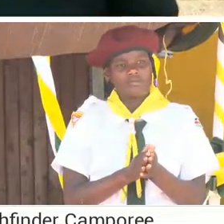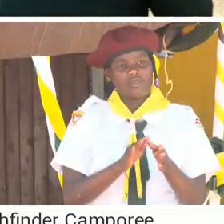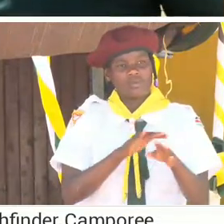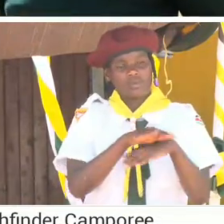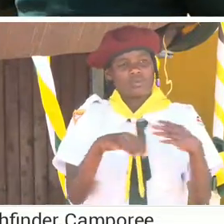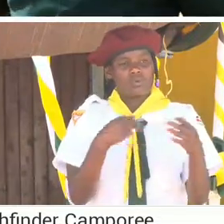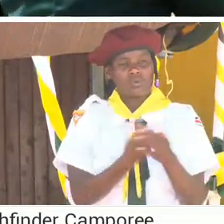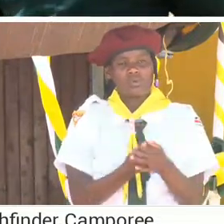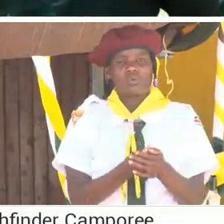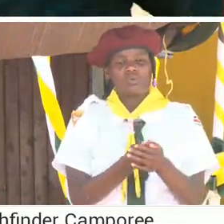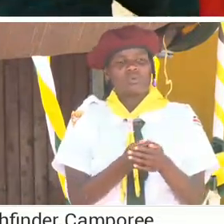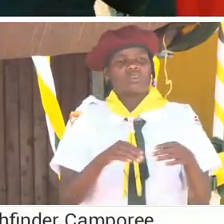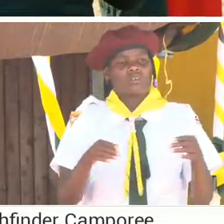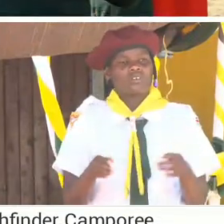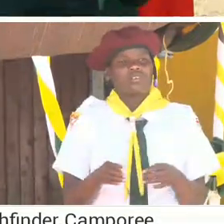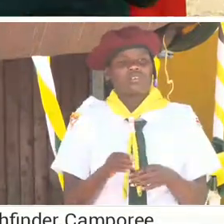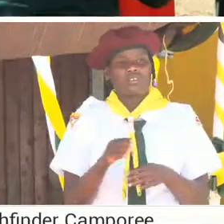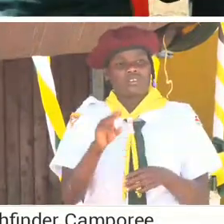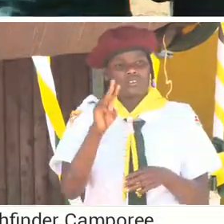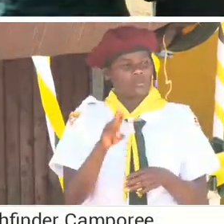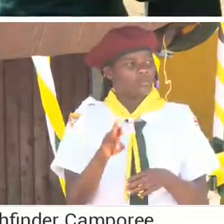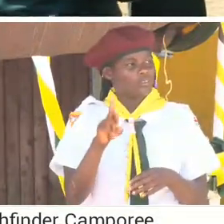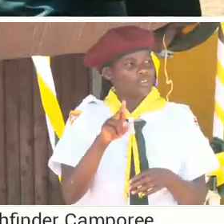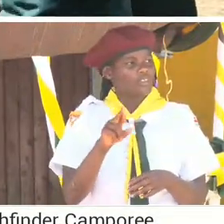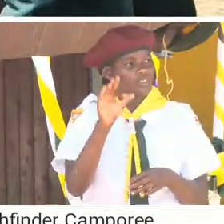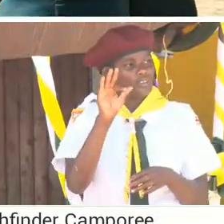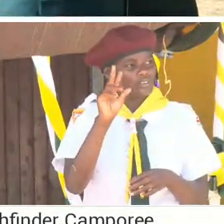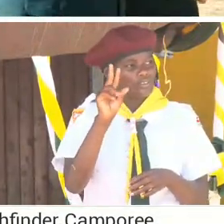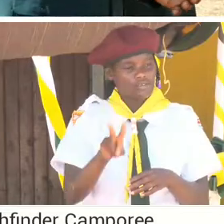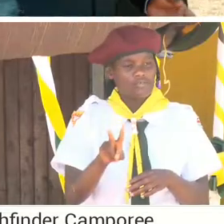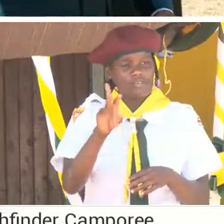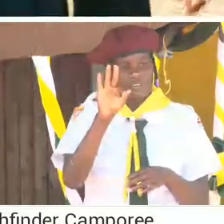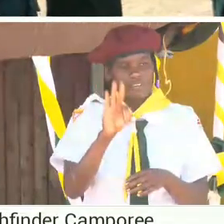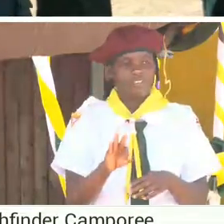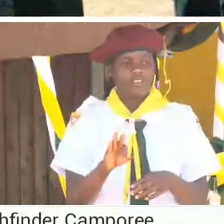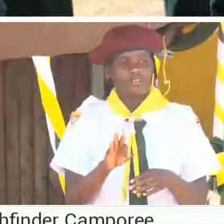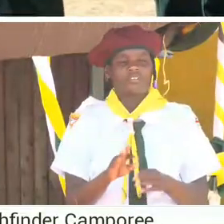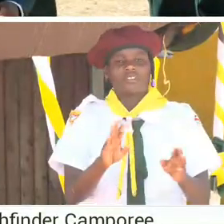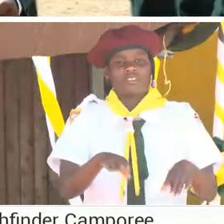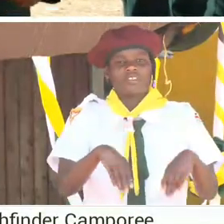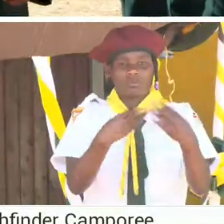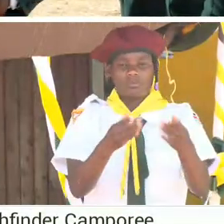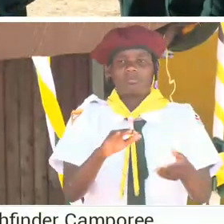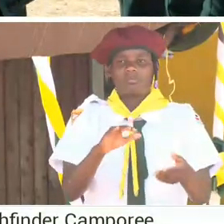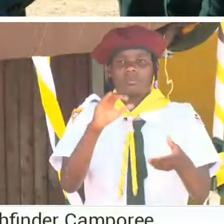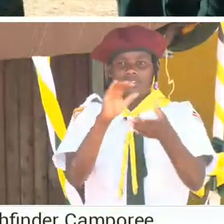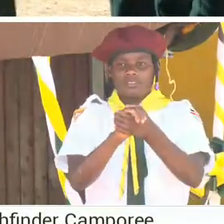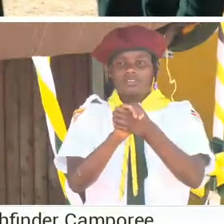naye ametuma salamu nyingi kwenu. Amesema nitakapokuwa nikimwakilisha niwasalimie sana.